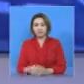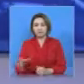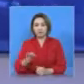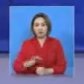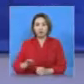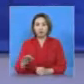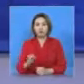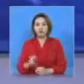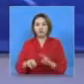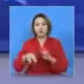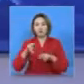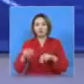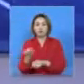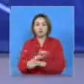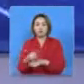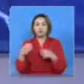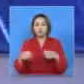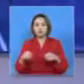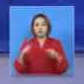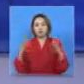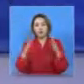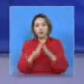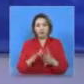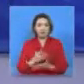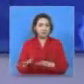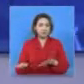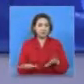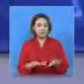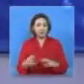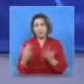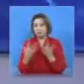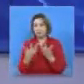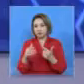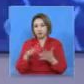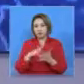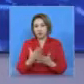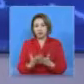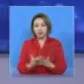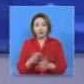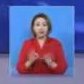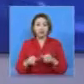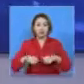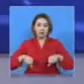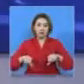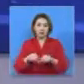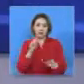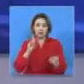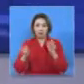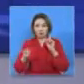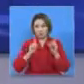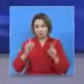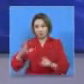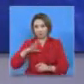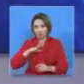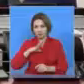Облыстық мәслихатта құрылыс, көлік, сауда, тұрғын үй, коммуналдық шаруашылық және цифрландыру мәселелер жөндегі тұрақты комиссияның кеңейтілген